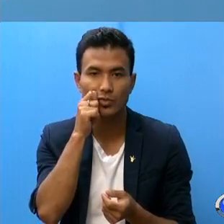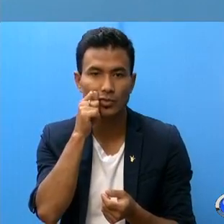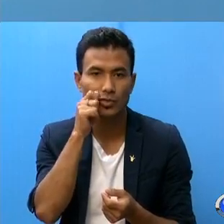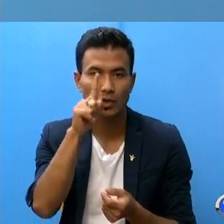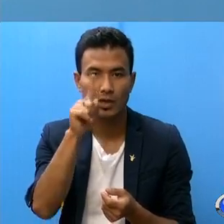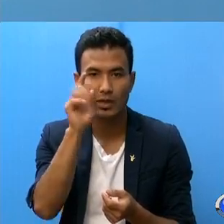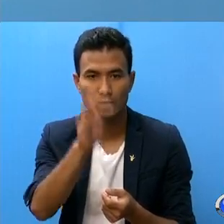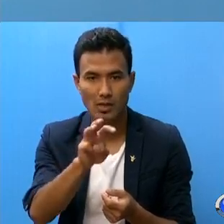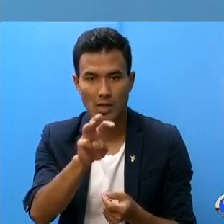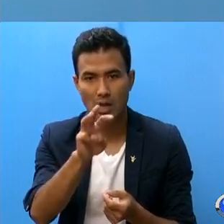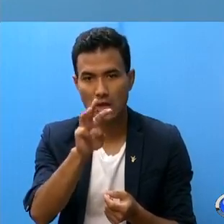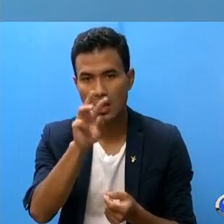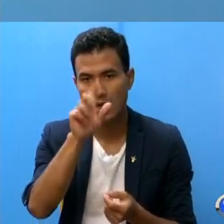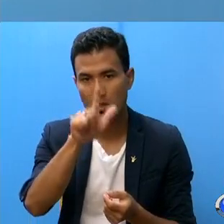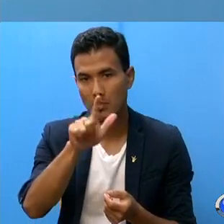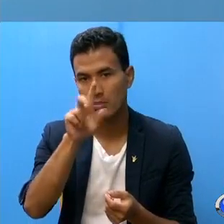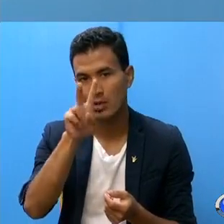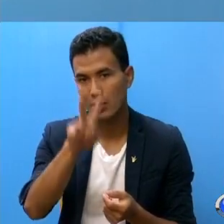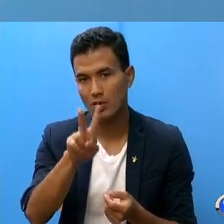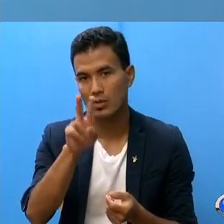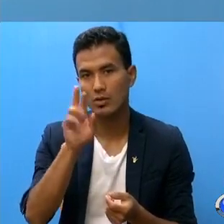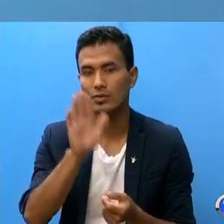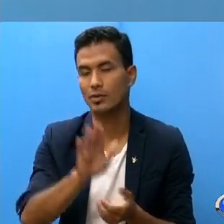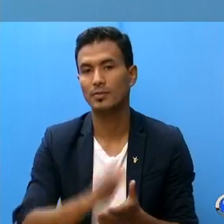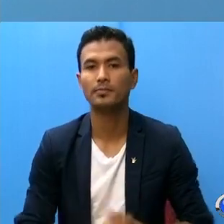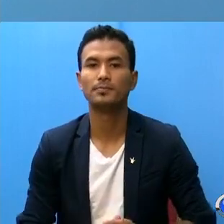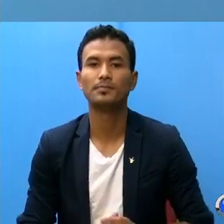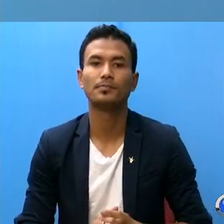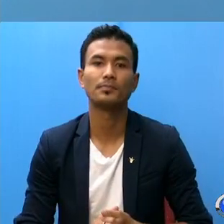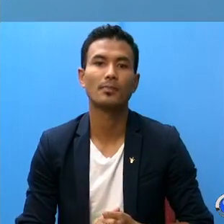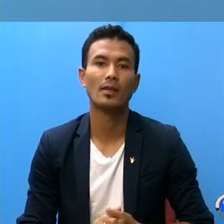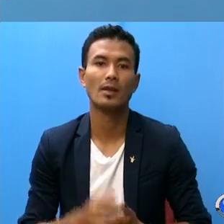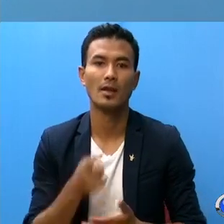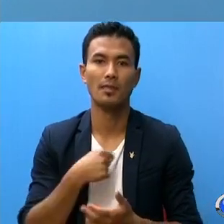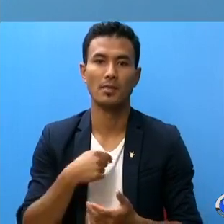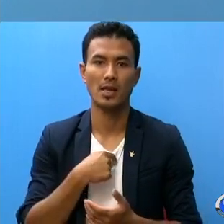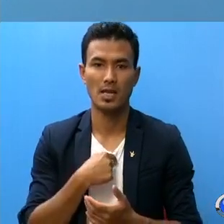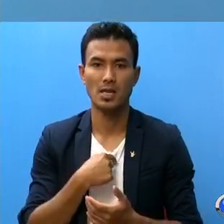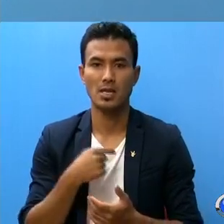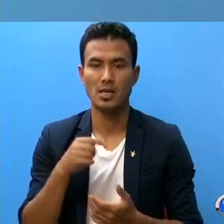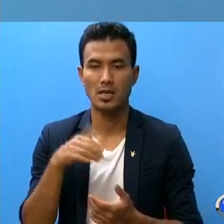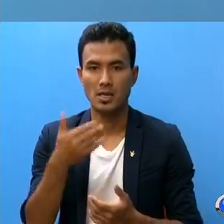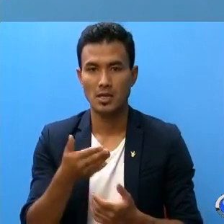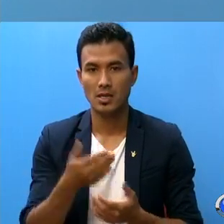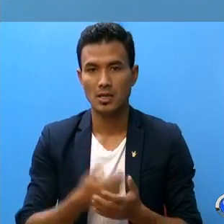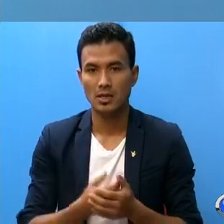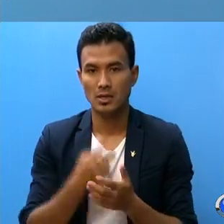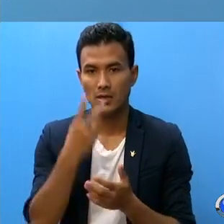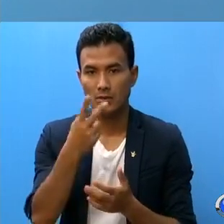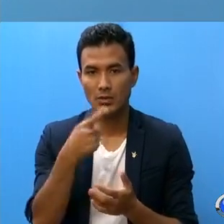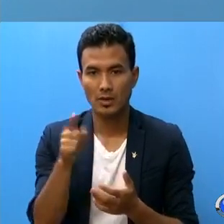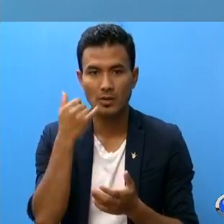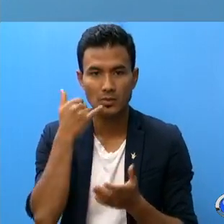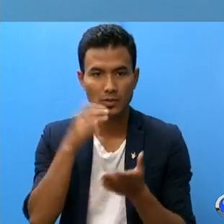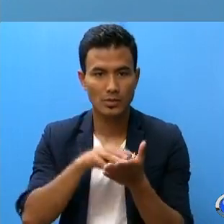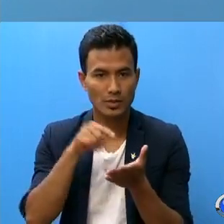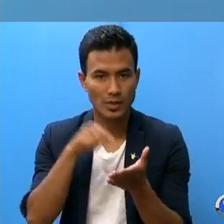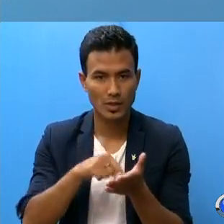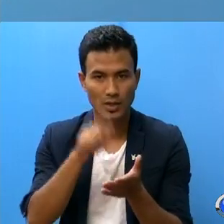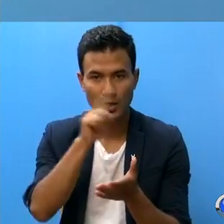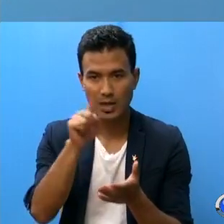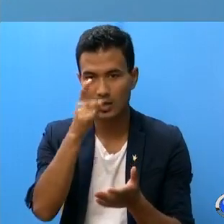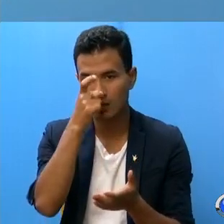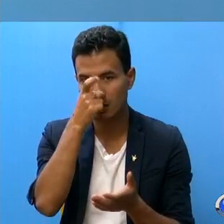एक जार बहत्तर रहनुबाई कुछ अमिलाई हामरो दोईटा कॉल सेंटर एक आर से